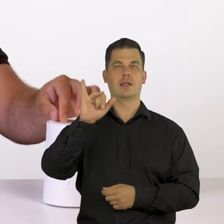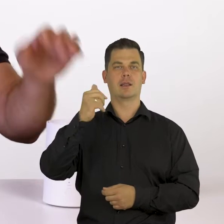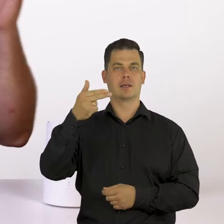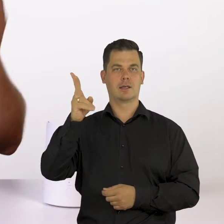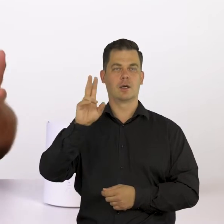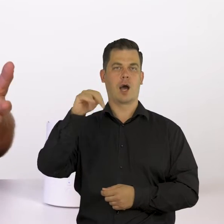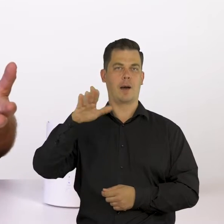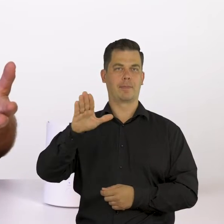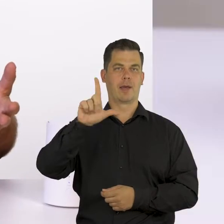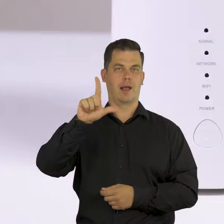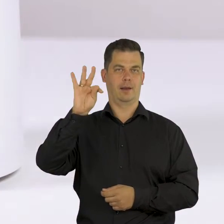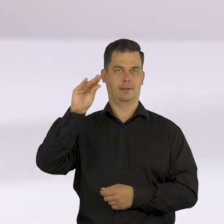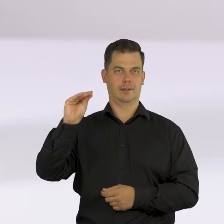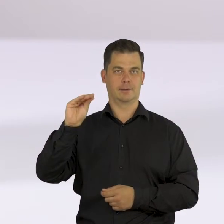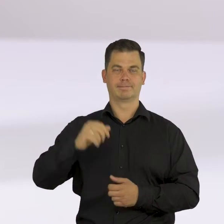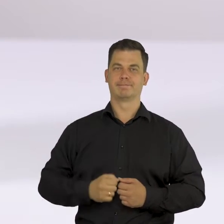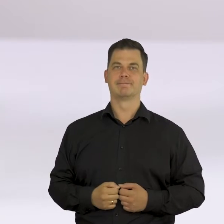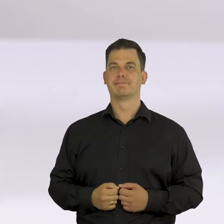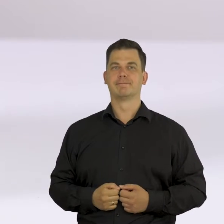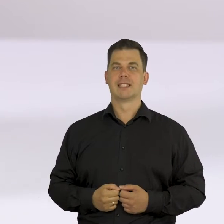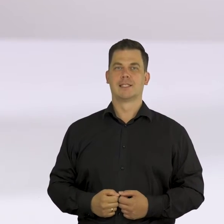LTE. Zaczynajmy!